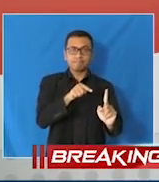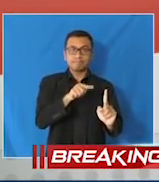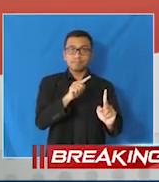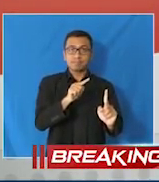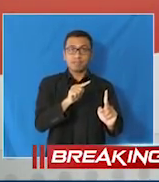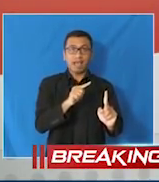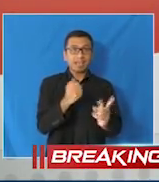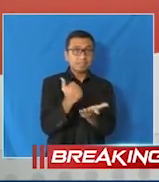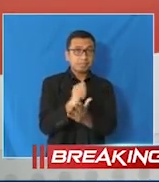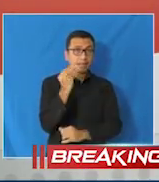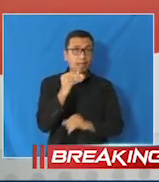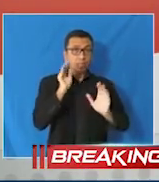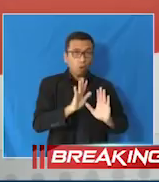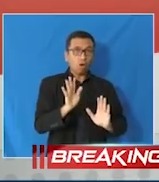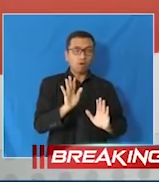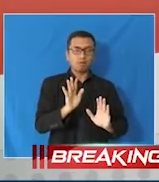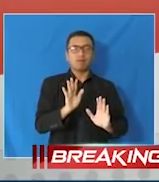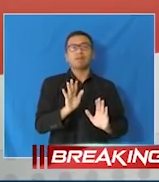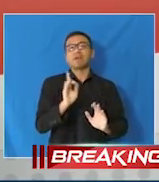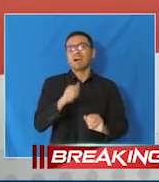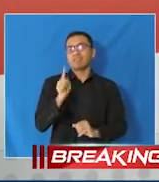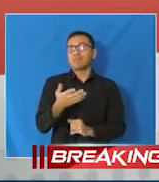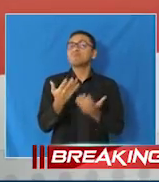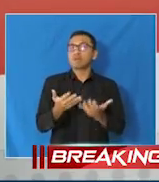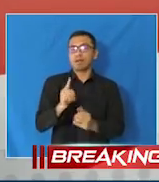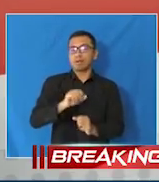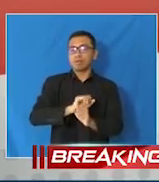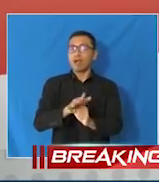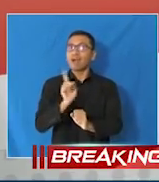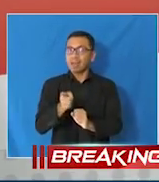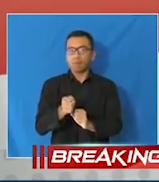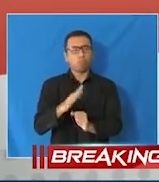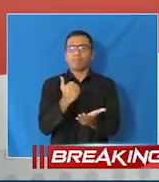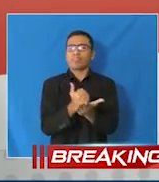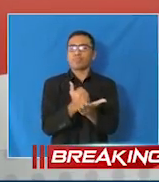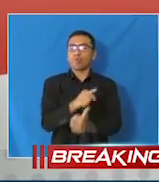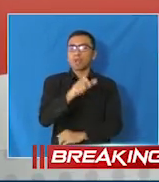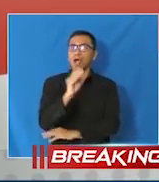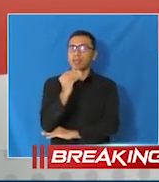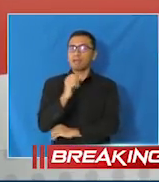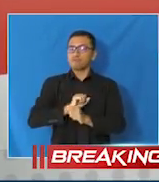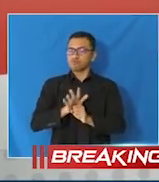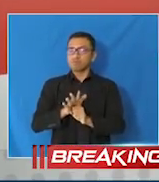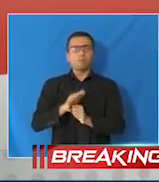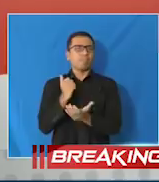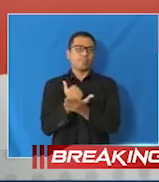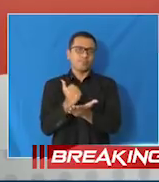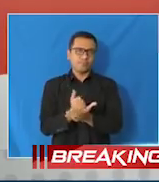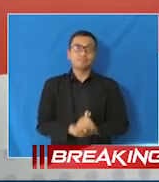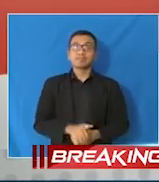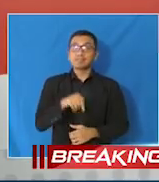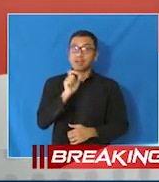terjangkit covert tidak membawa Birds ini oleh karena itu ini menjadi dasar tuh kita jaga